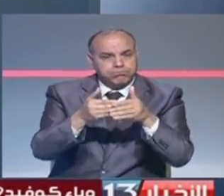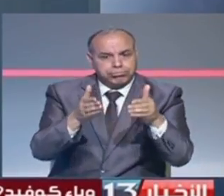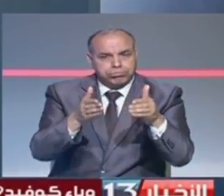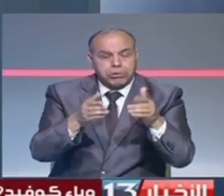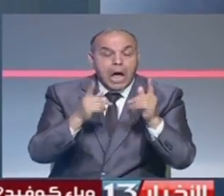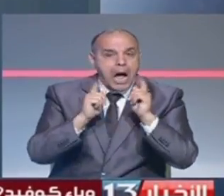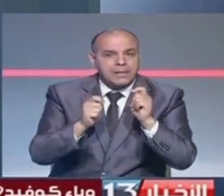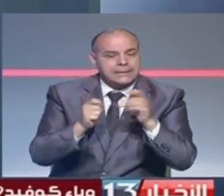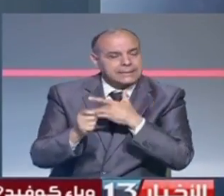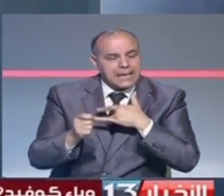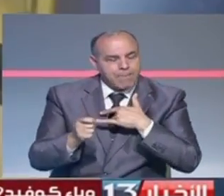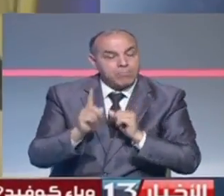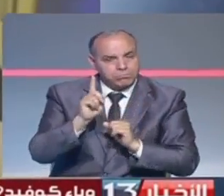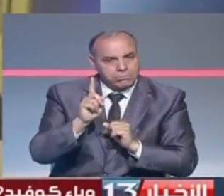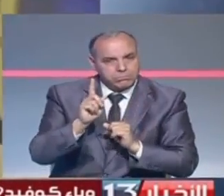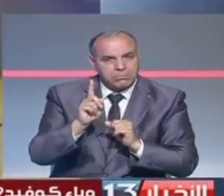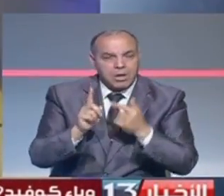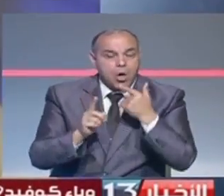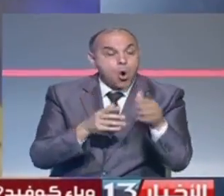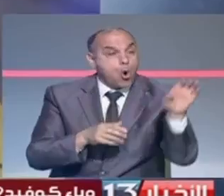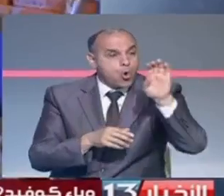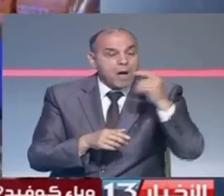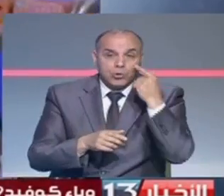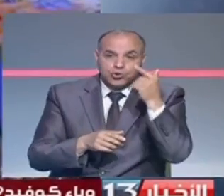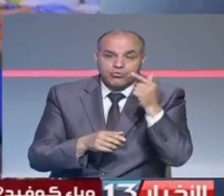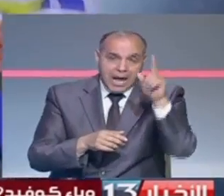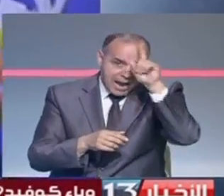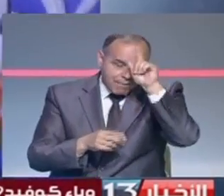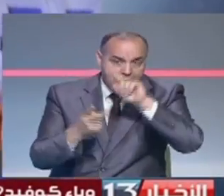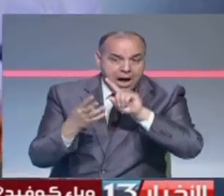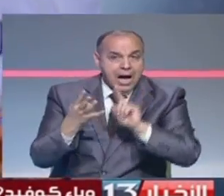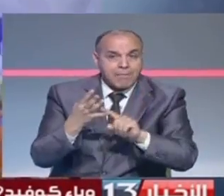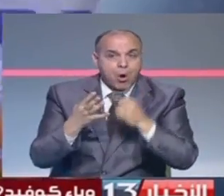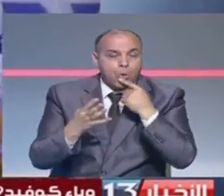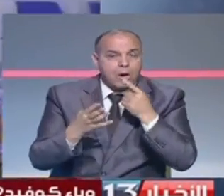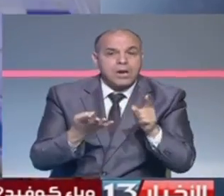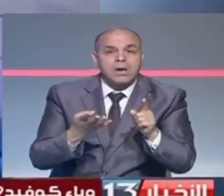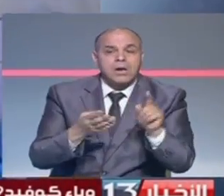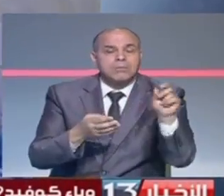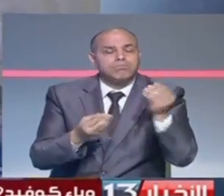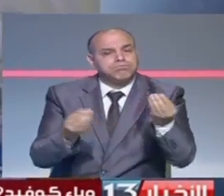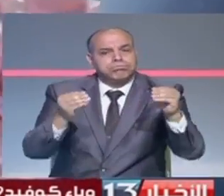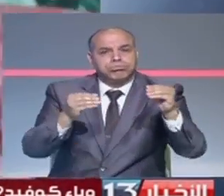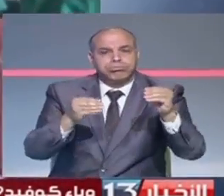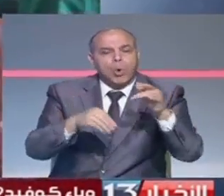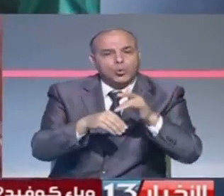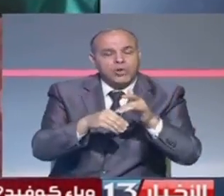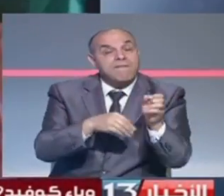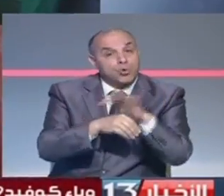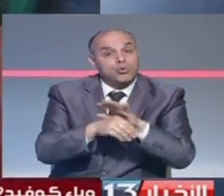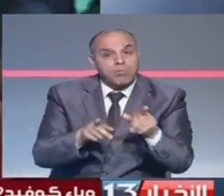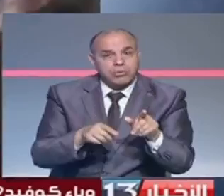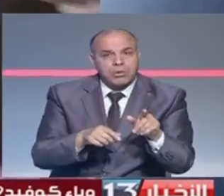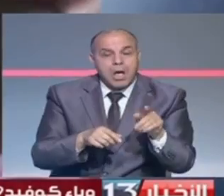توخي معايير السلامه وفي اوروبا شهدت المانيا رابع يوم على التوالي من الزيادات في حالات الاصابه بالفيروس